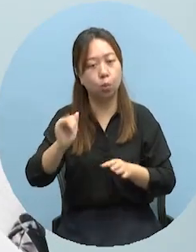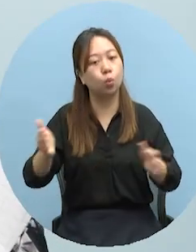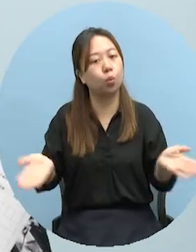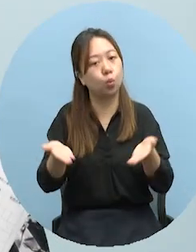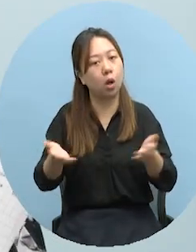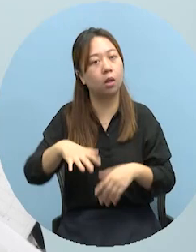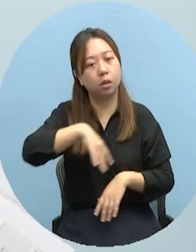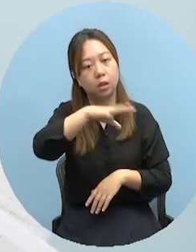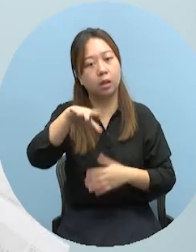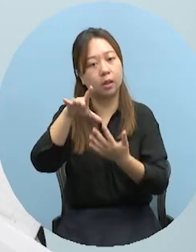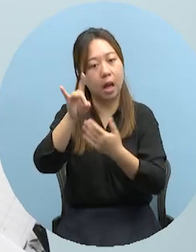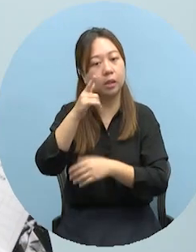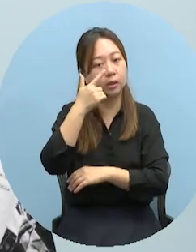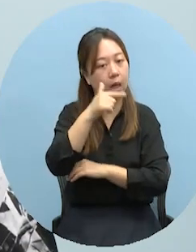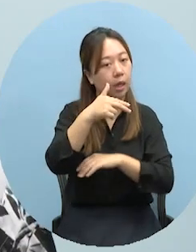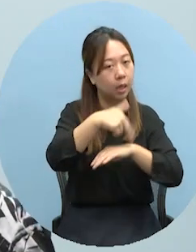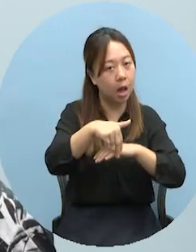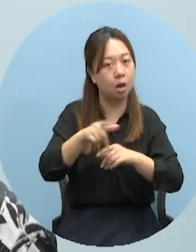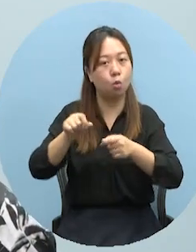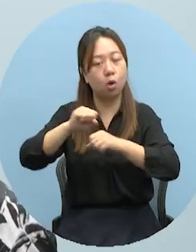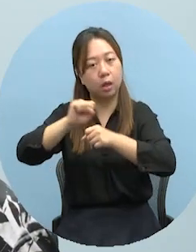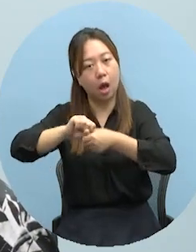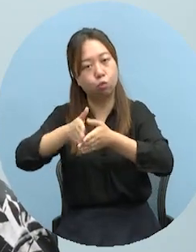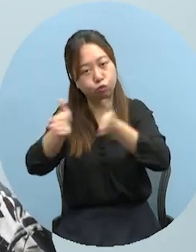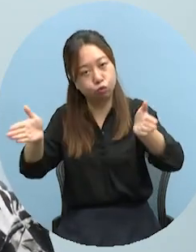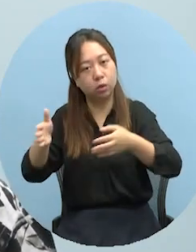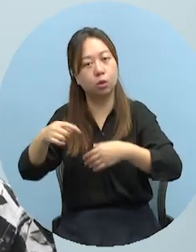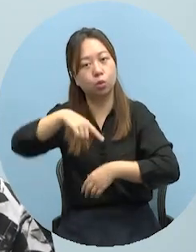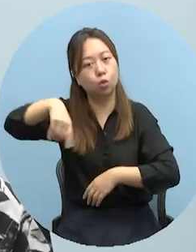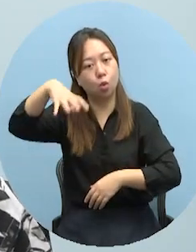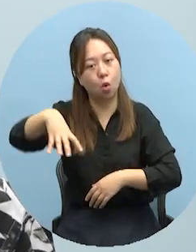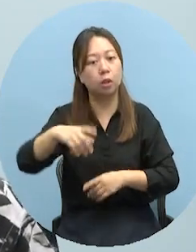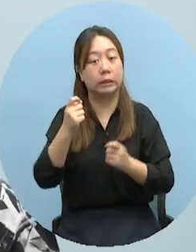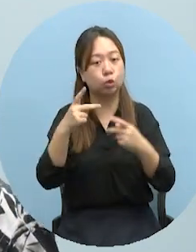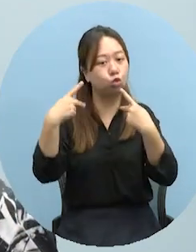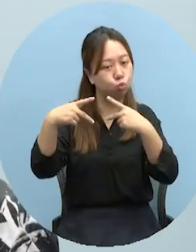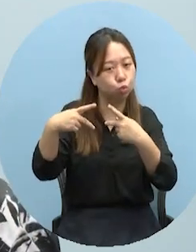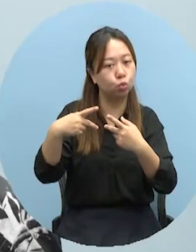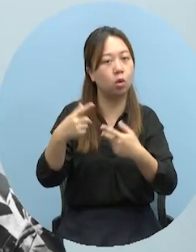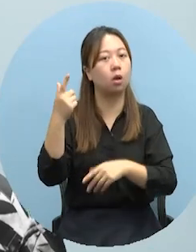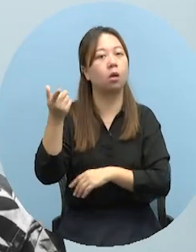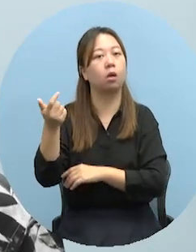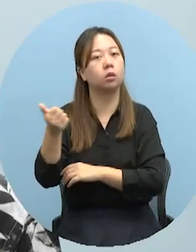擇新界和擴展市區。其實擴展市區意思就是屯門，都是一些很成熟的市